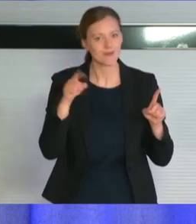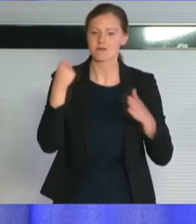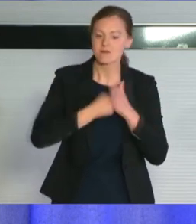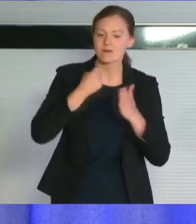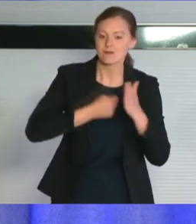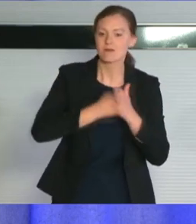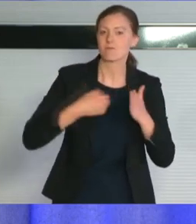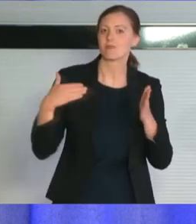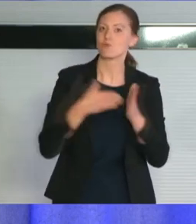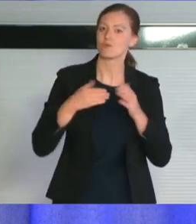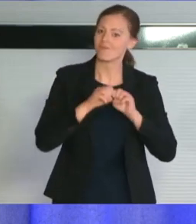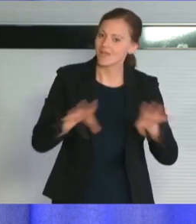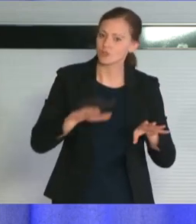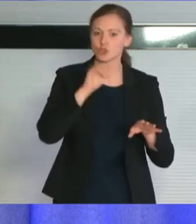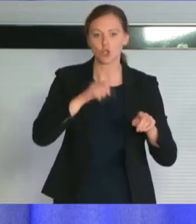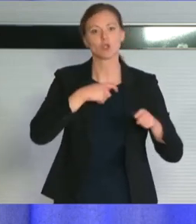viruset må fortsette.